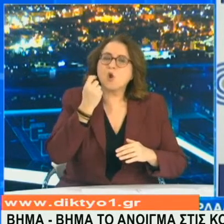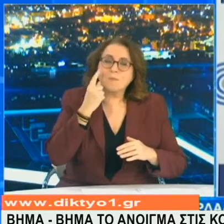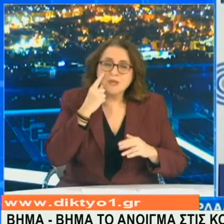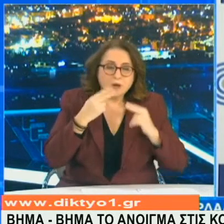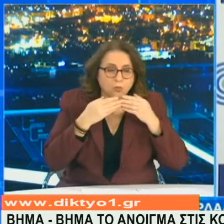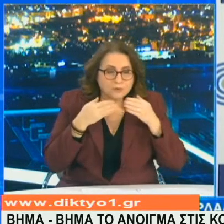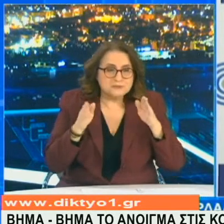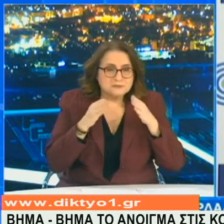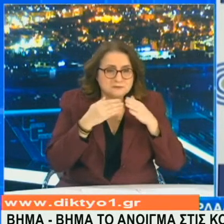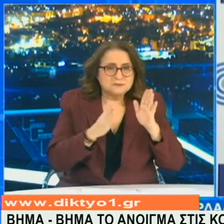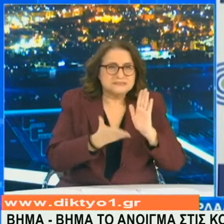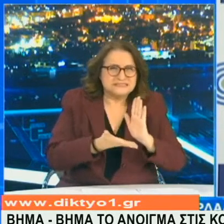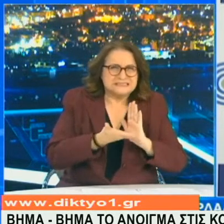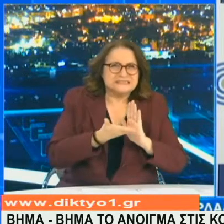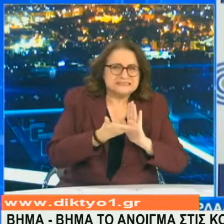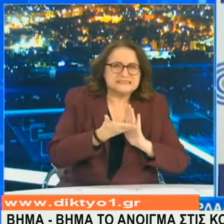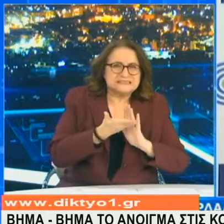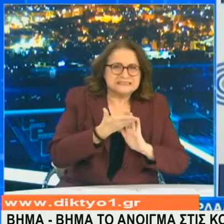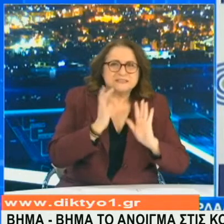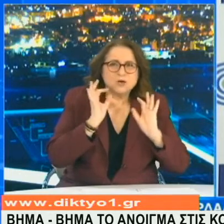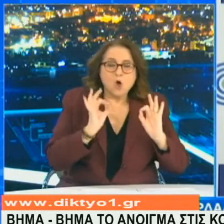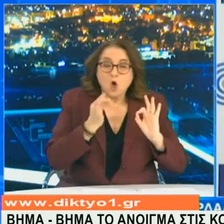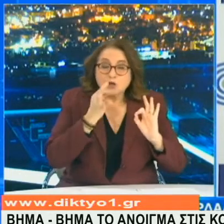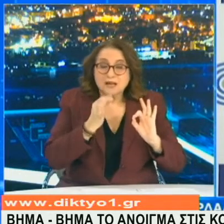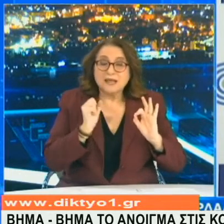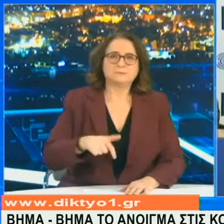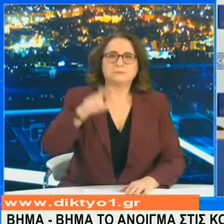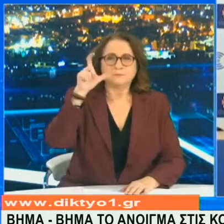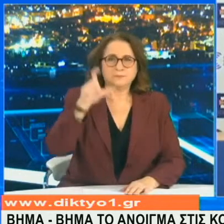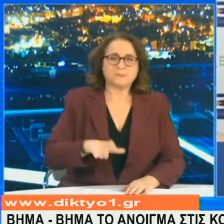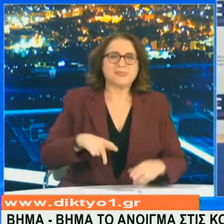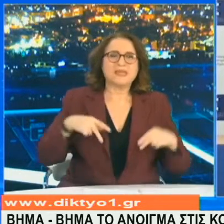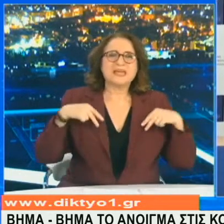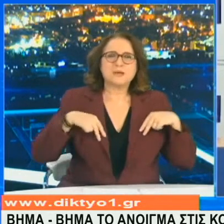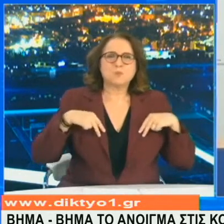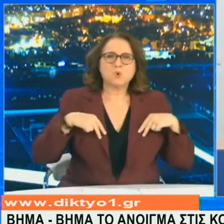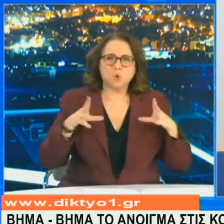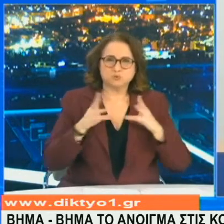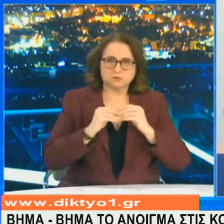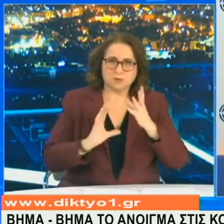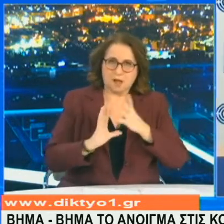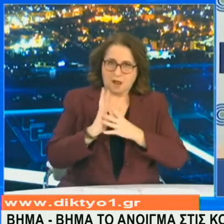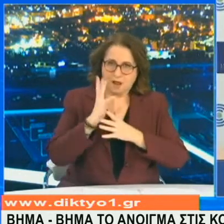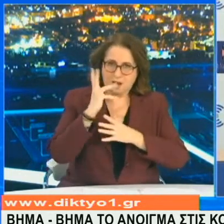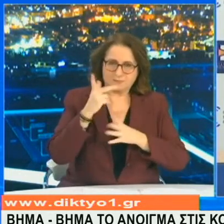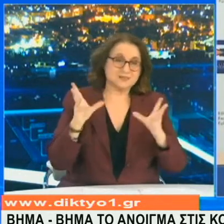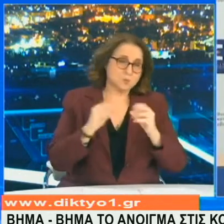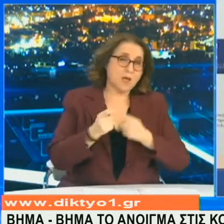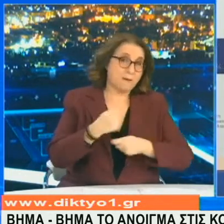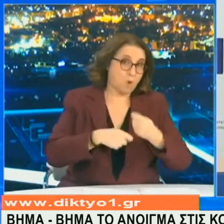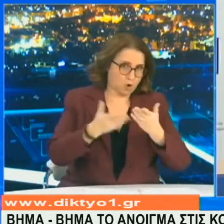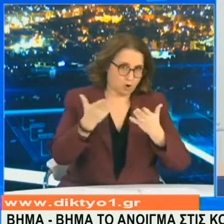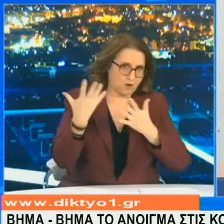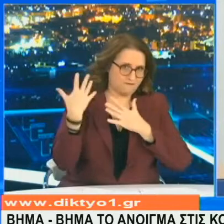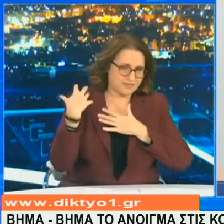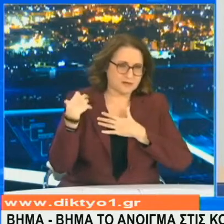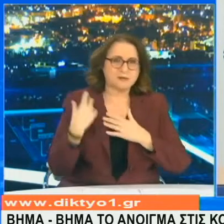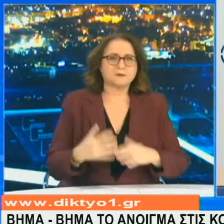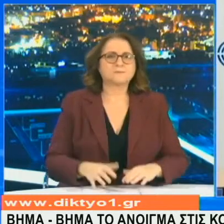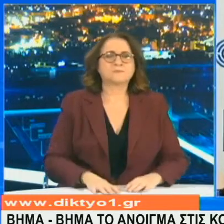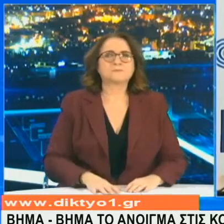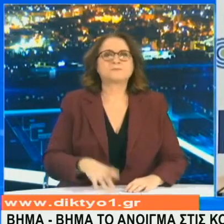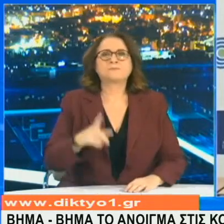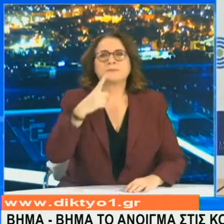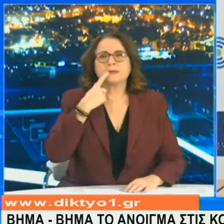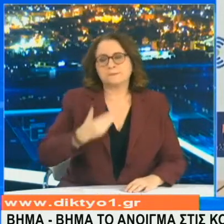ειδικών και βέβαια οι στοχευμένοι περιορισμοί στις αιστείες εξάσεις του ιού. Όταν πριν από ένα μήνα